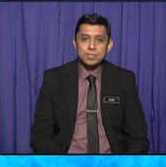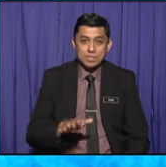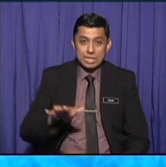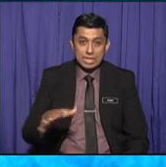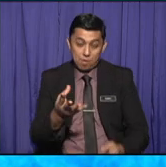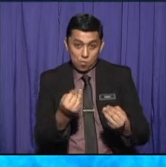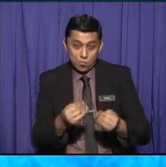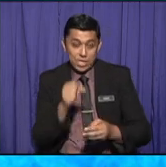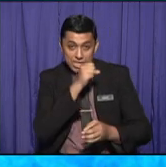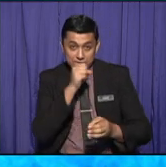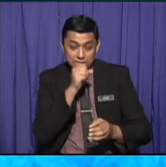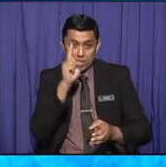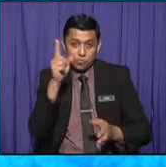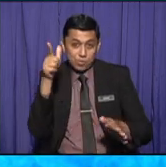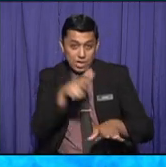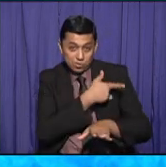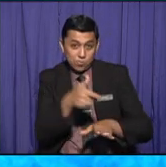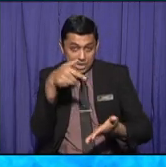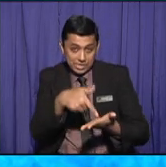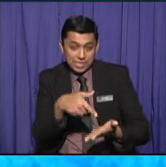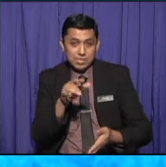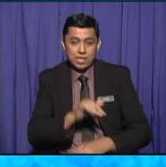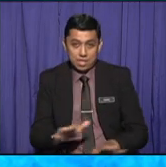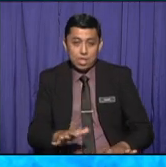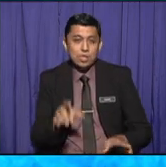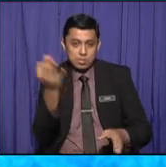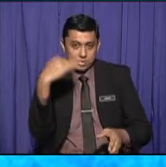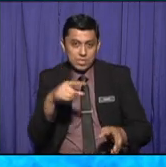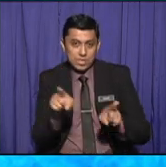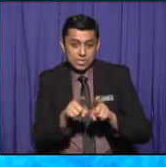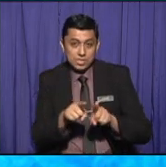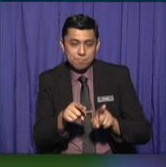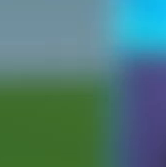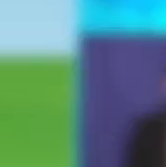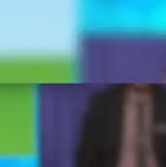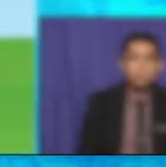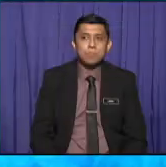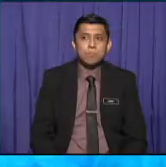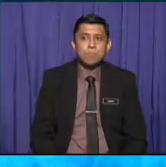Adik-adik nak menyanyi satu lagi lagu tak? Jom kita menyanyi bersama.